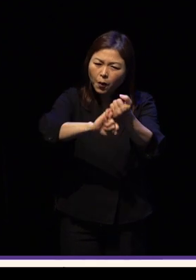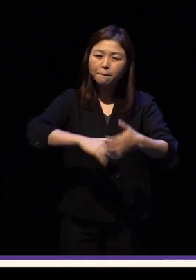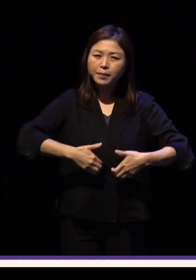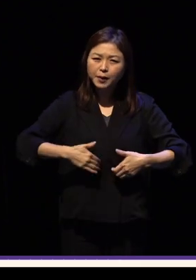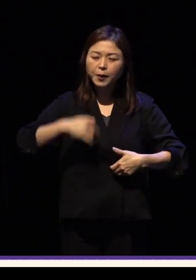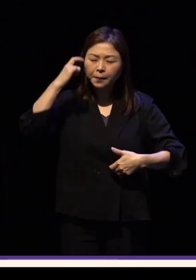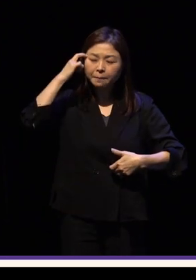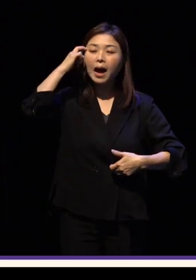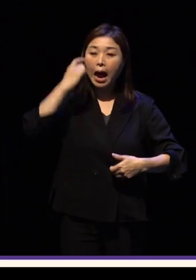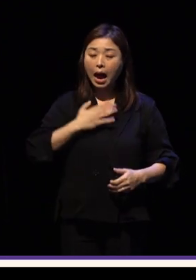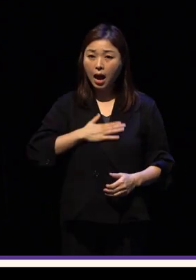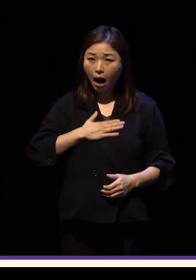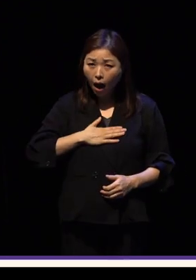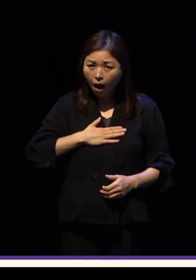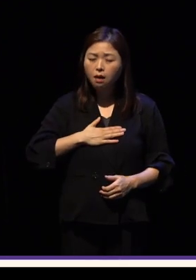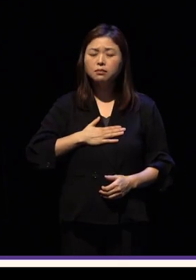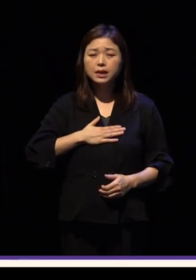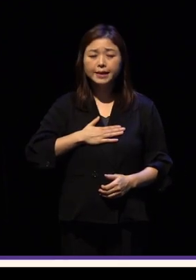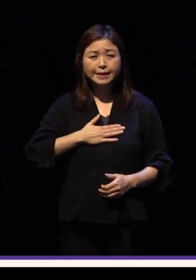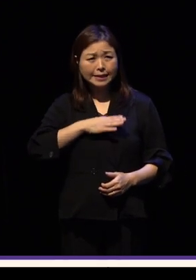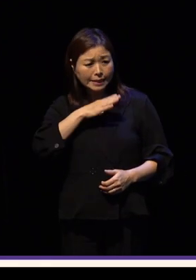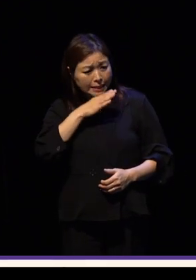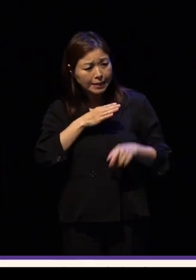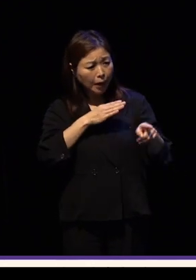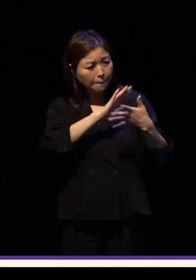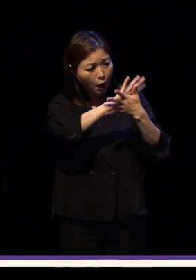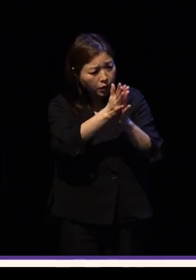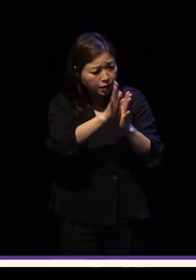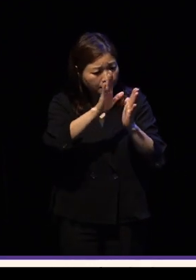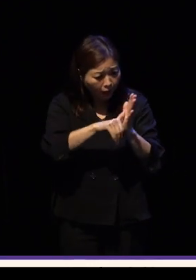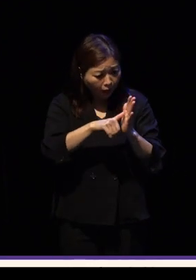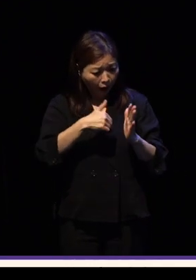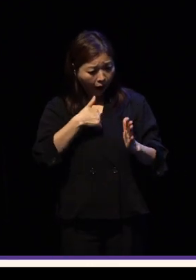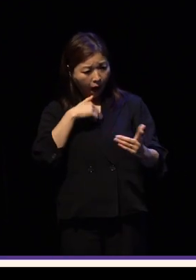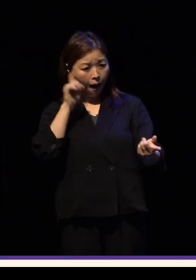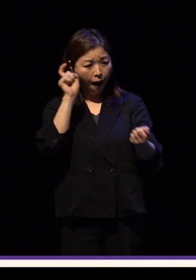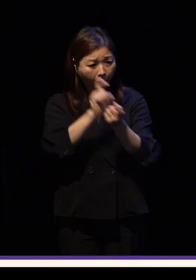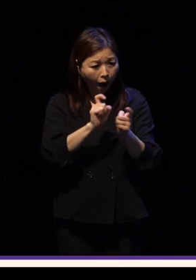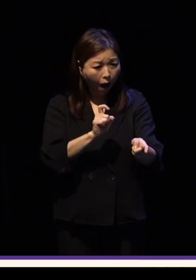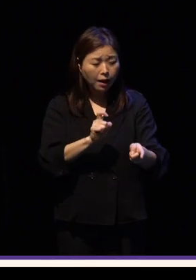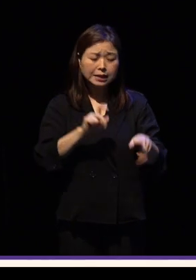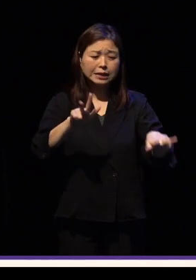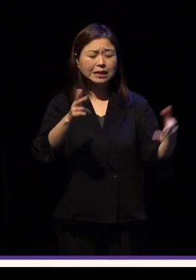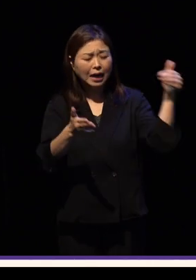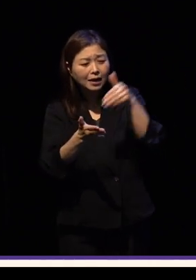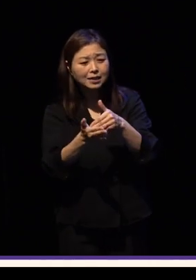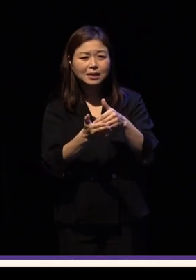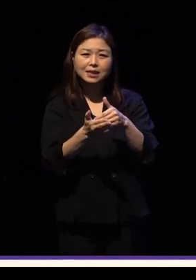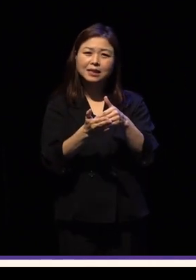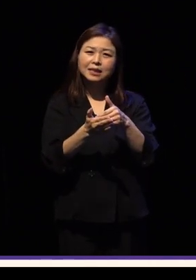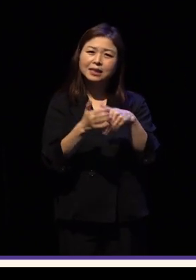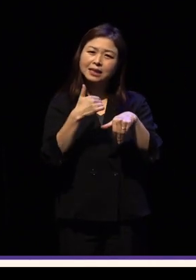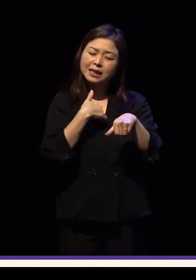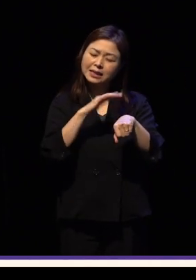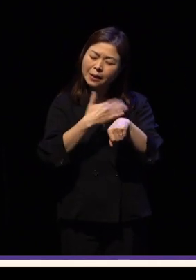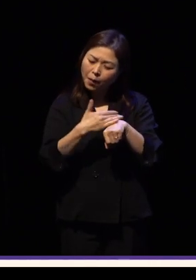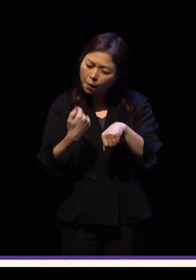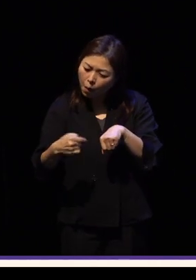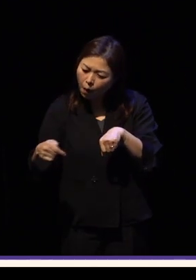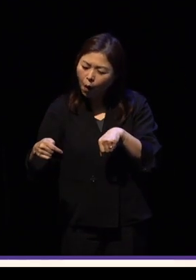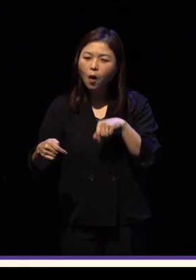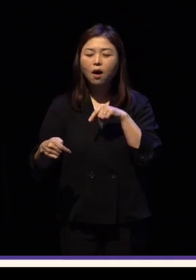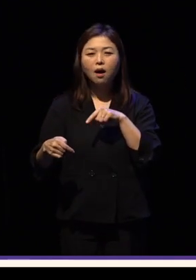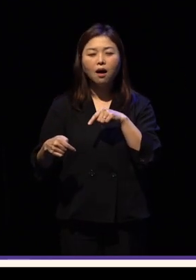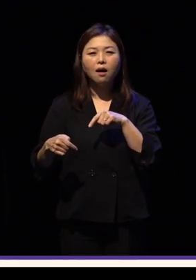하지만 막상 개혁과 변화의 대상자 당사자가 나면 그동안 잘못됐거나 또는